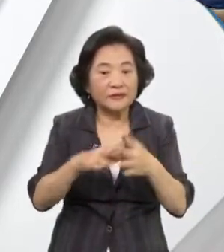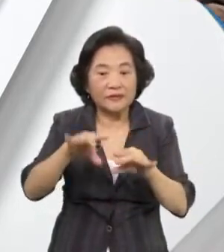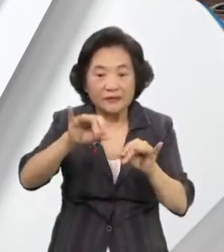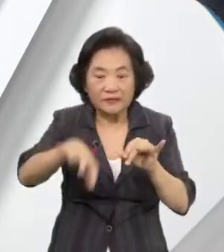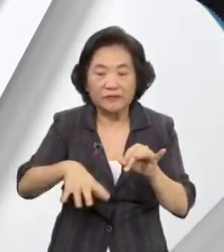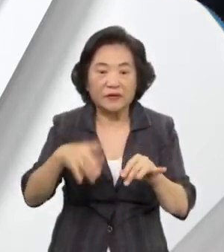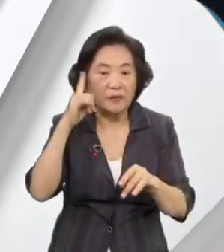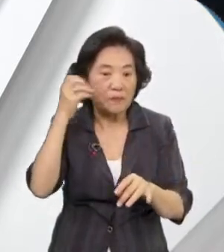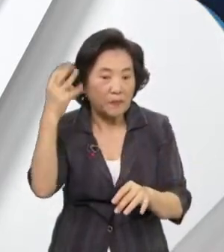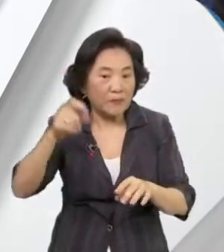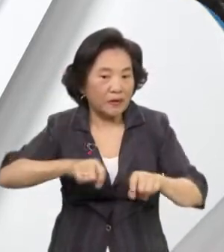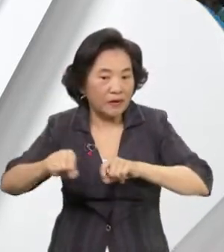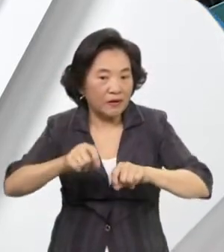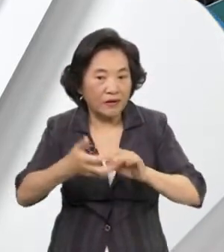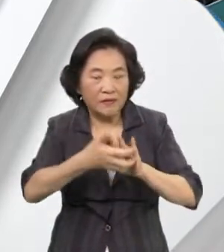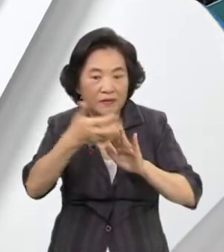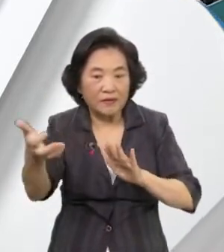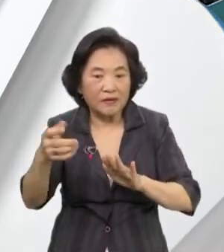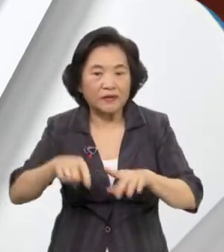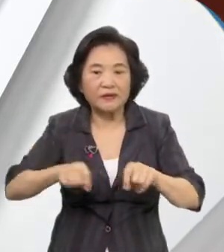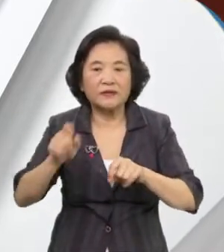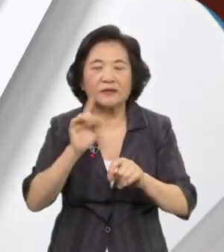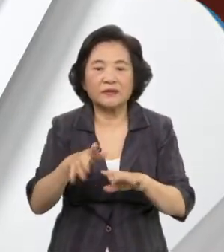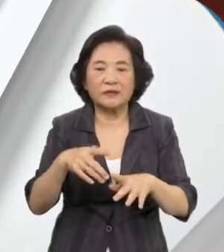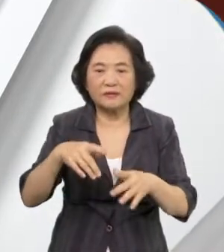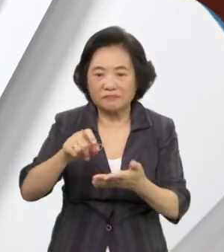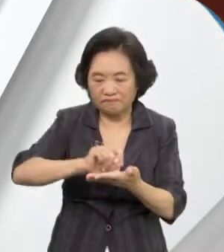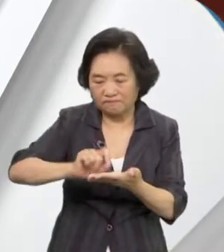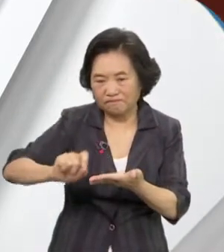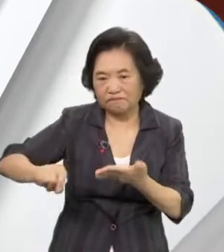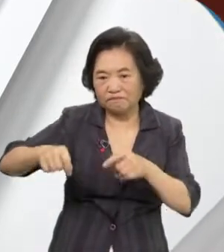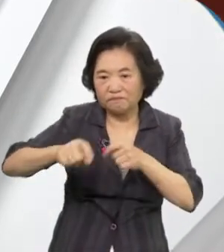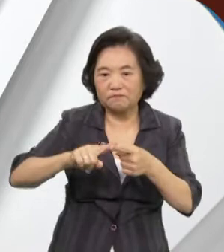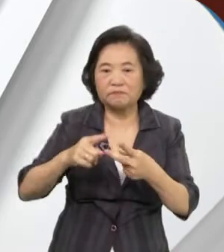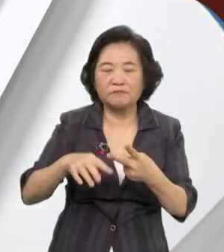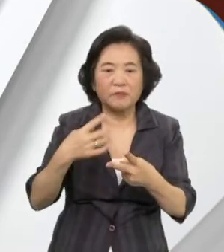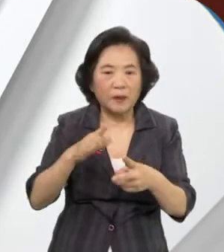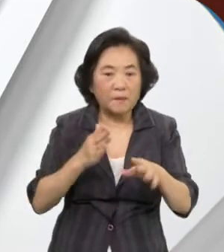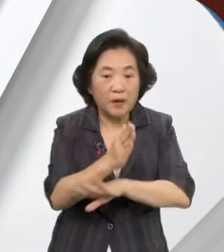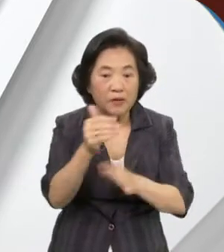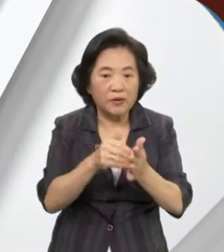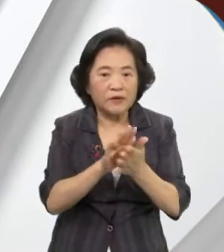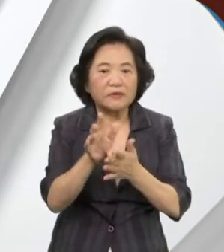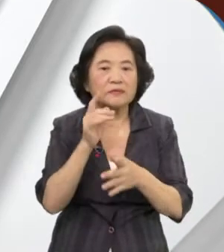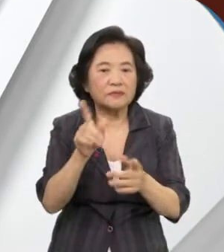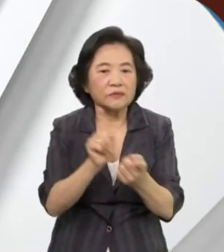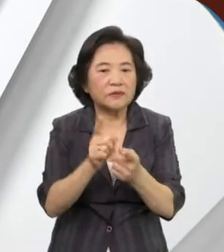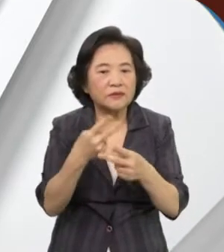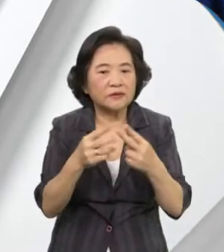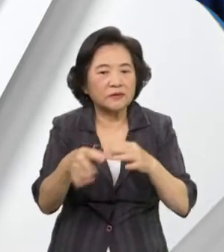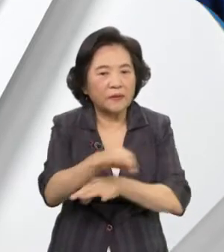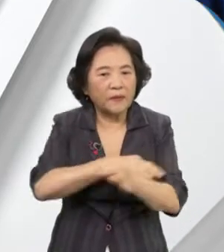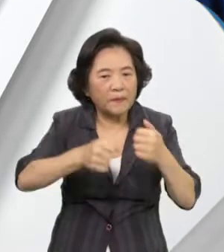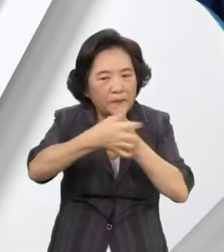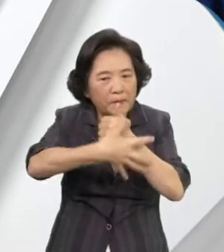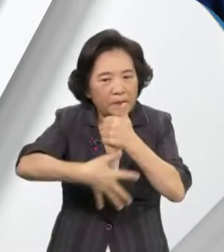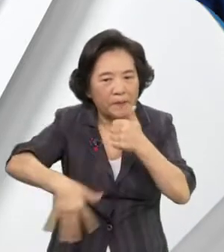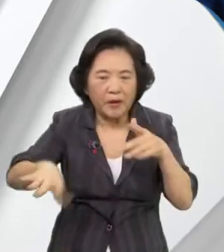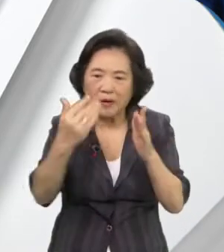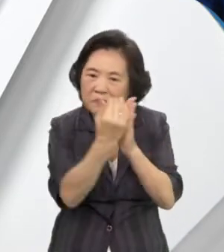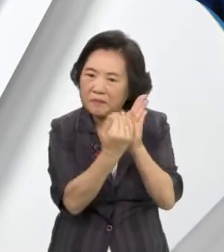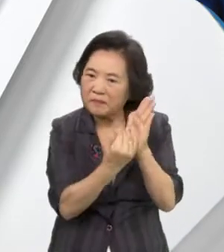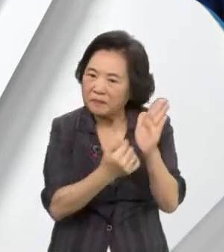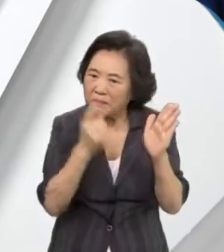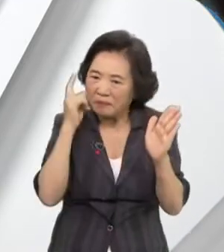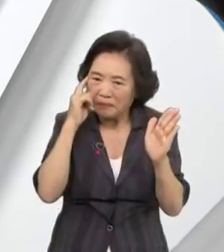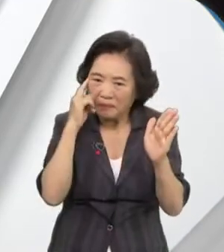先通过书面审查，查下来专家会针对地方演出，对客家产业发展长途有帮助，做